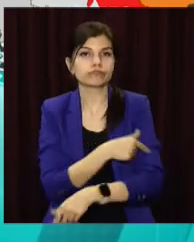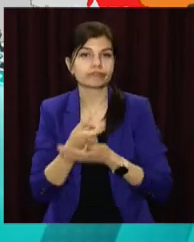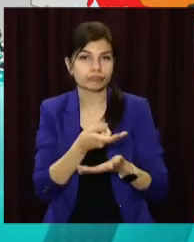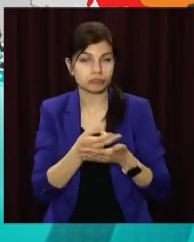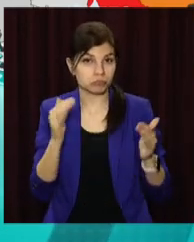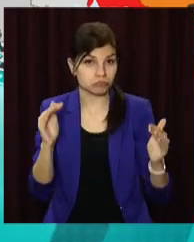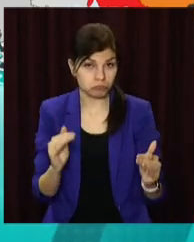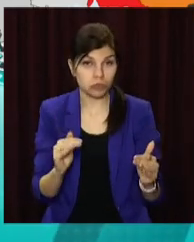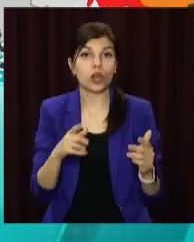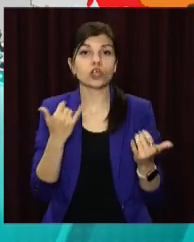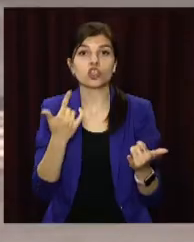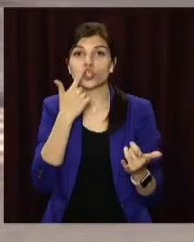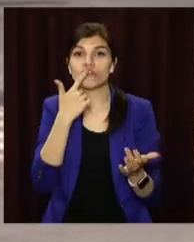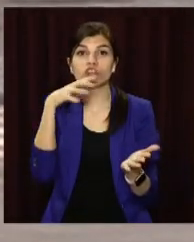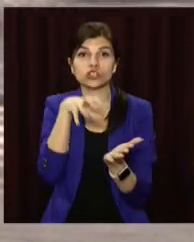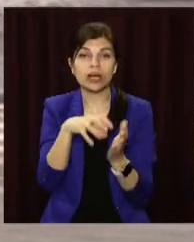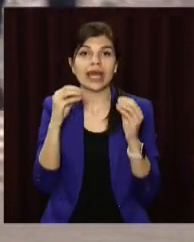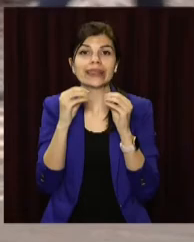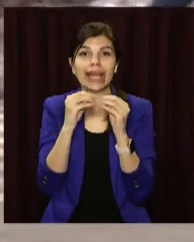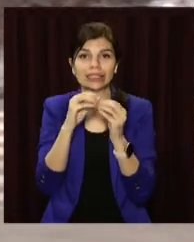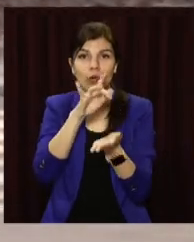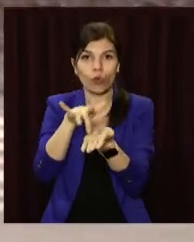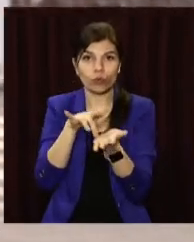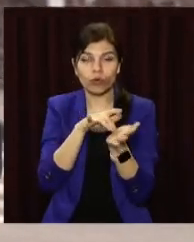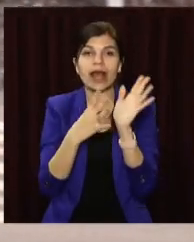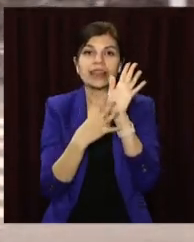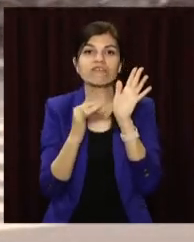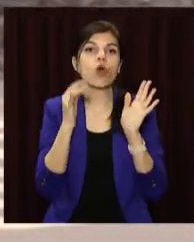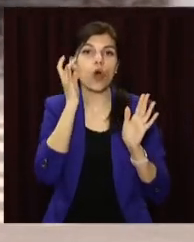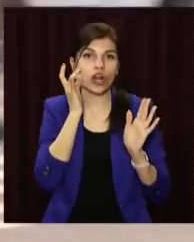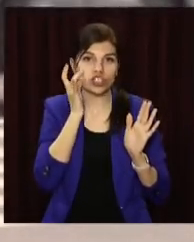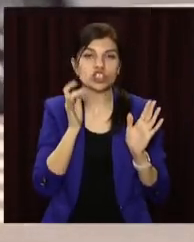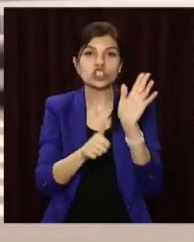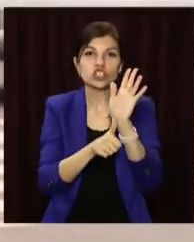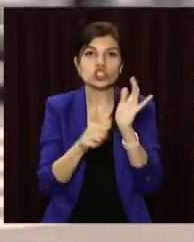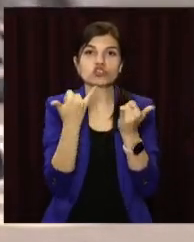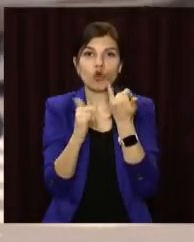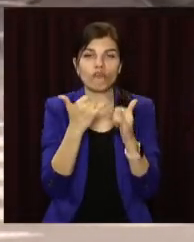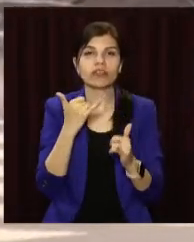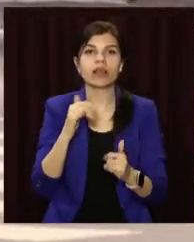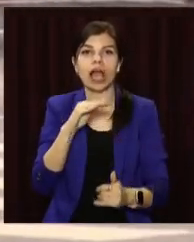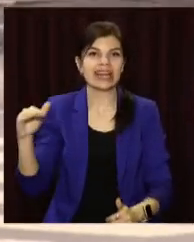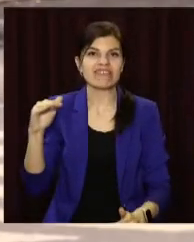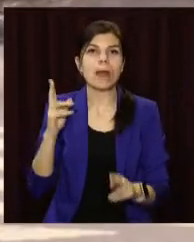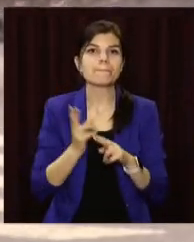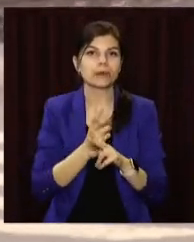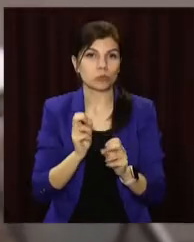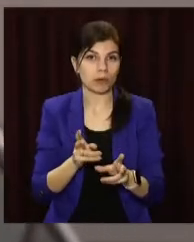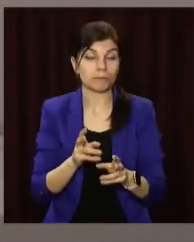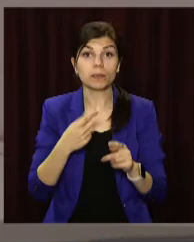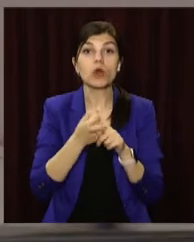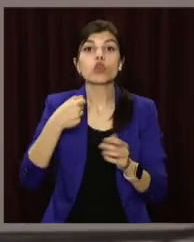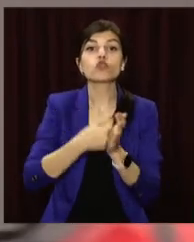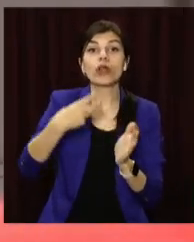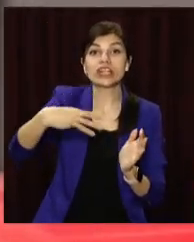ушпиталених. Наразі в червоній карантинній зоні 10 регіонів, 9 у помаранчевій, 6 – жовтий рівень небезпеки. Тому до 30